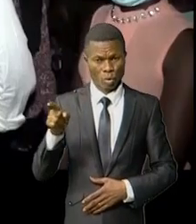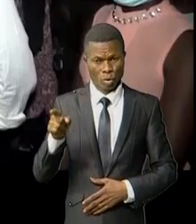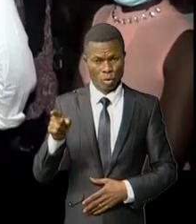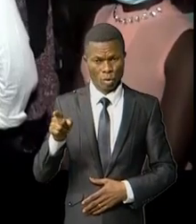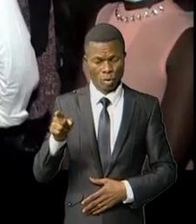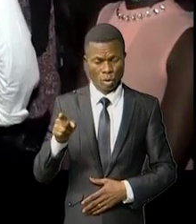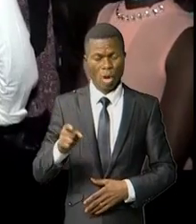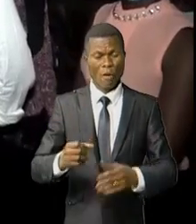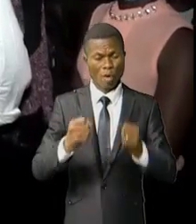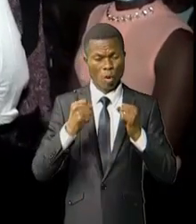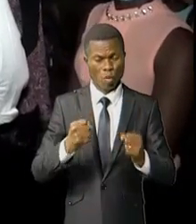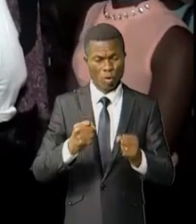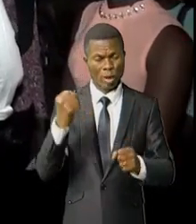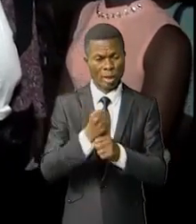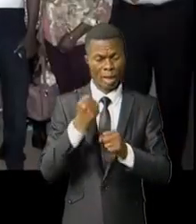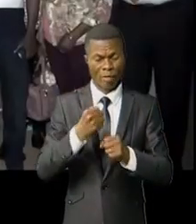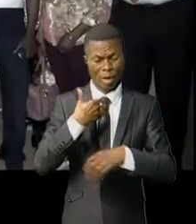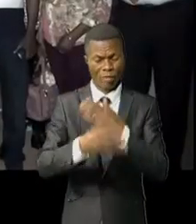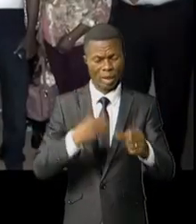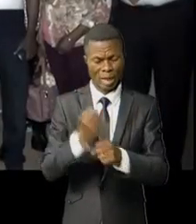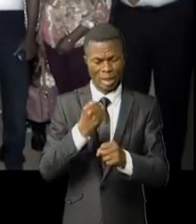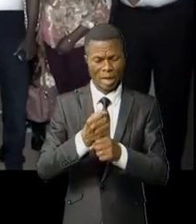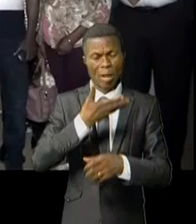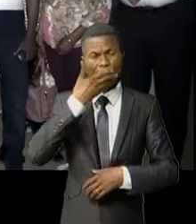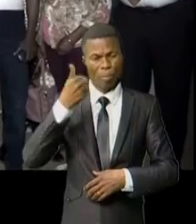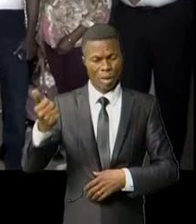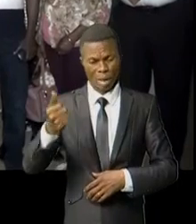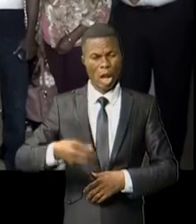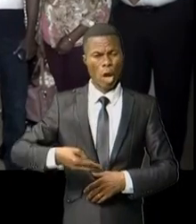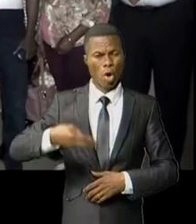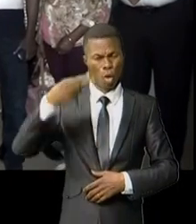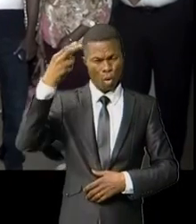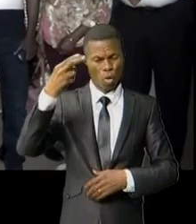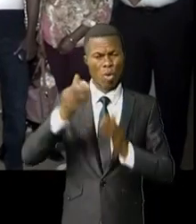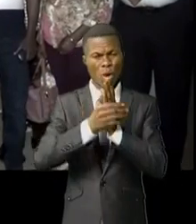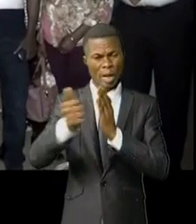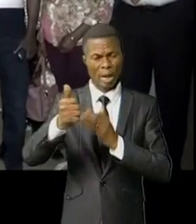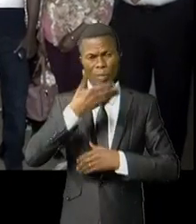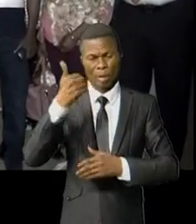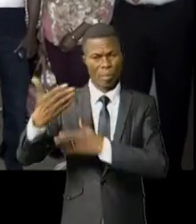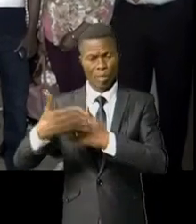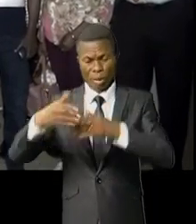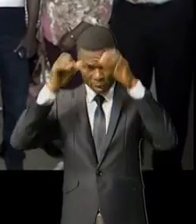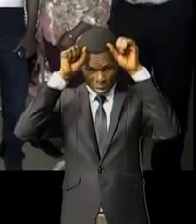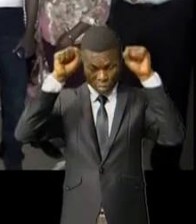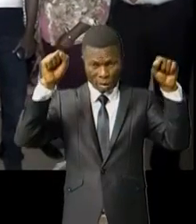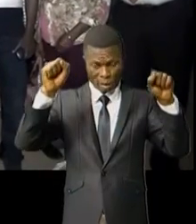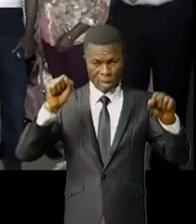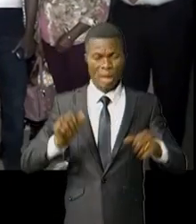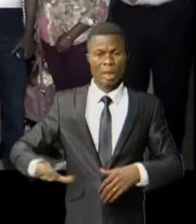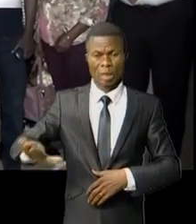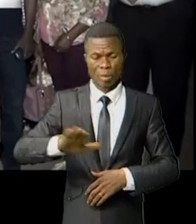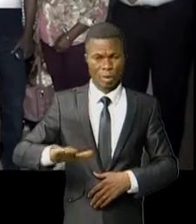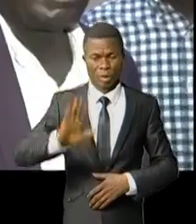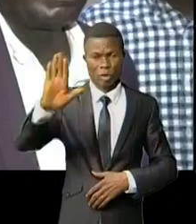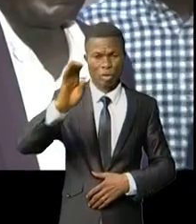sa perspicacité, abat un travail de titan aux côtés du président de la République,